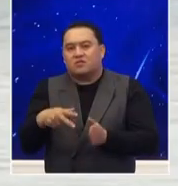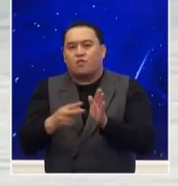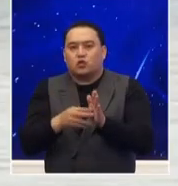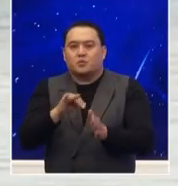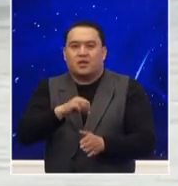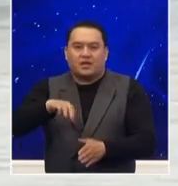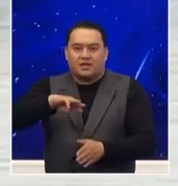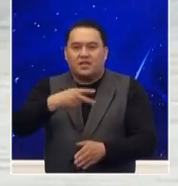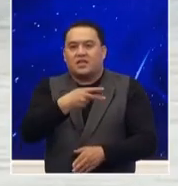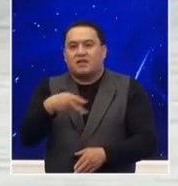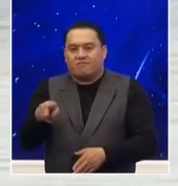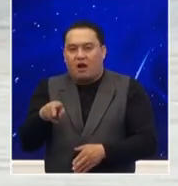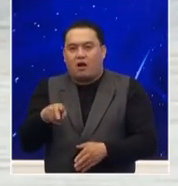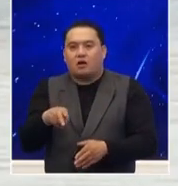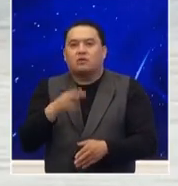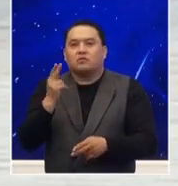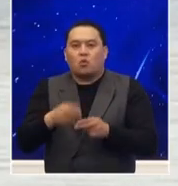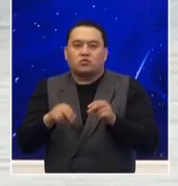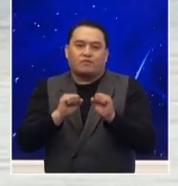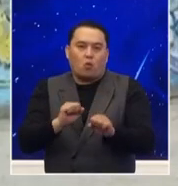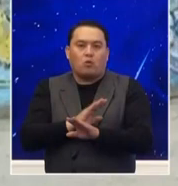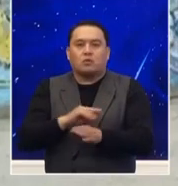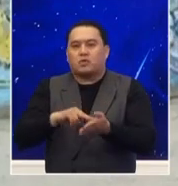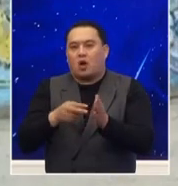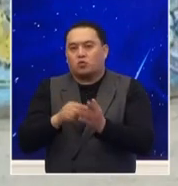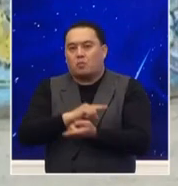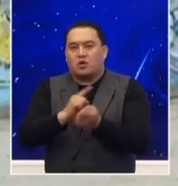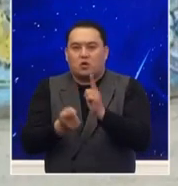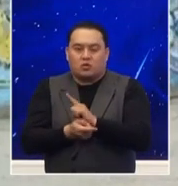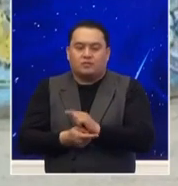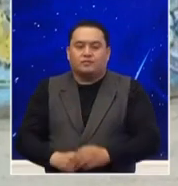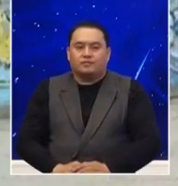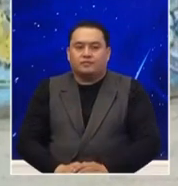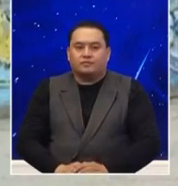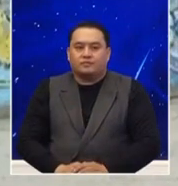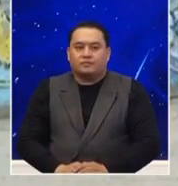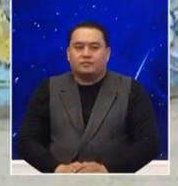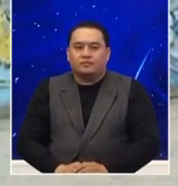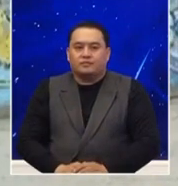38 миллиардов евро. Цифра не окончательная, поскольку план будет пересмотрен в ближайшие недели.